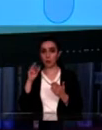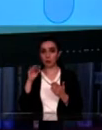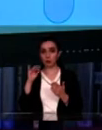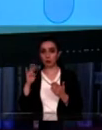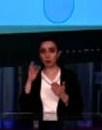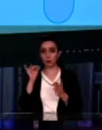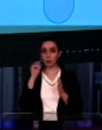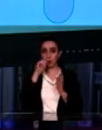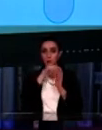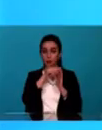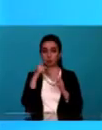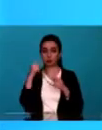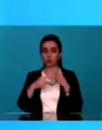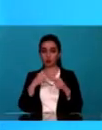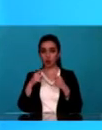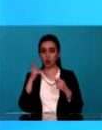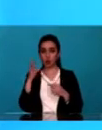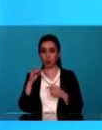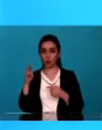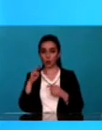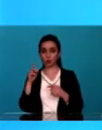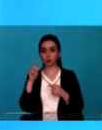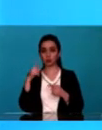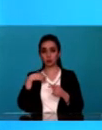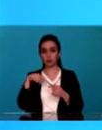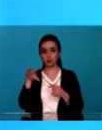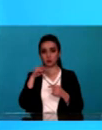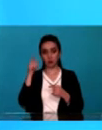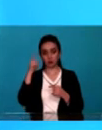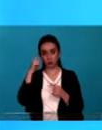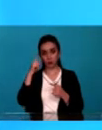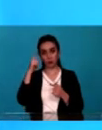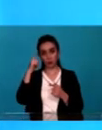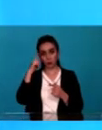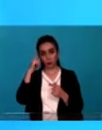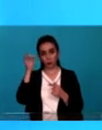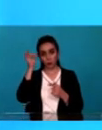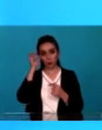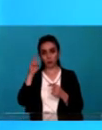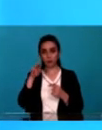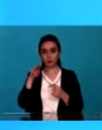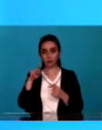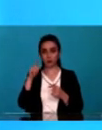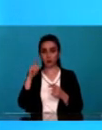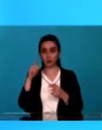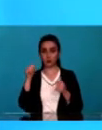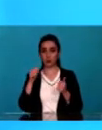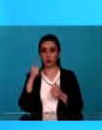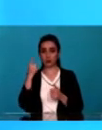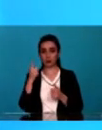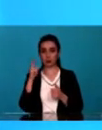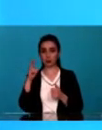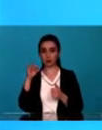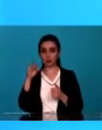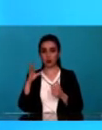мы попадаем в следующий код. Все помним, что строчка первая, процедуры T-Form, один баттон, один клик